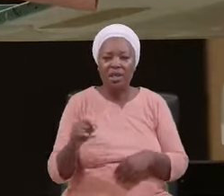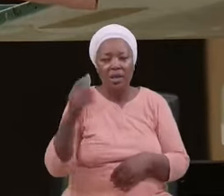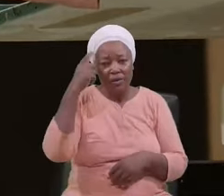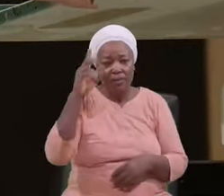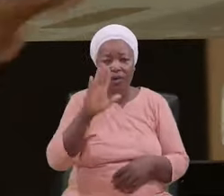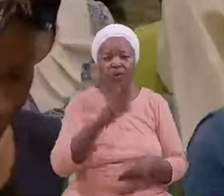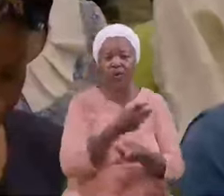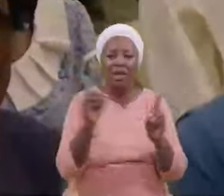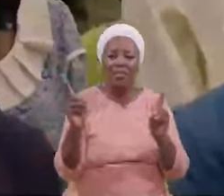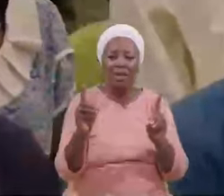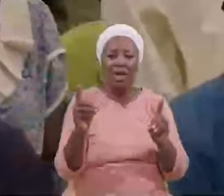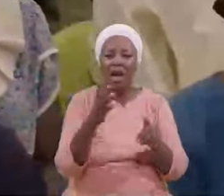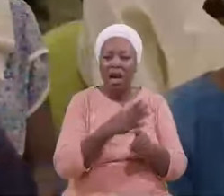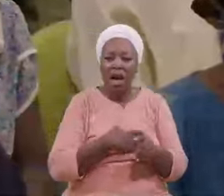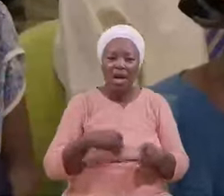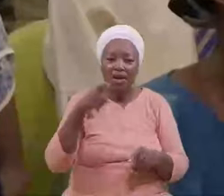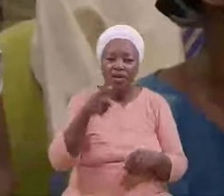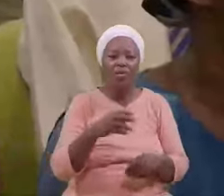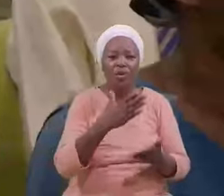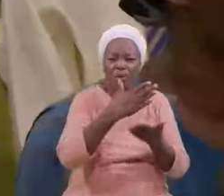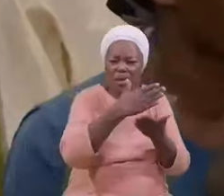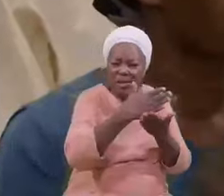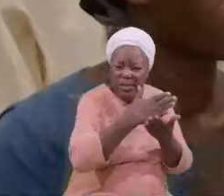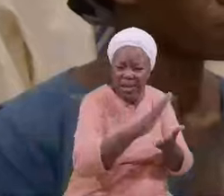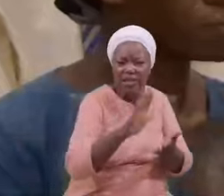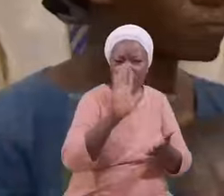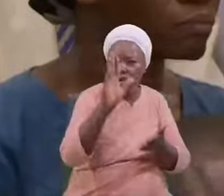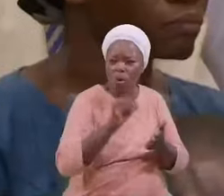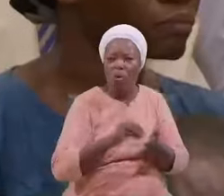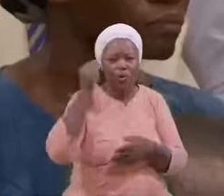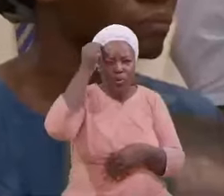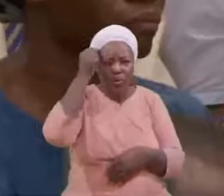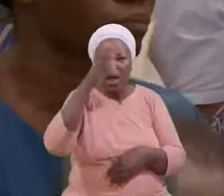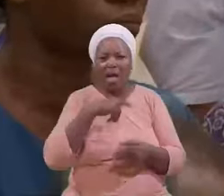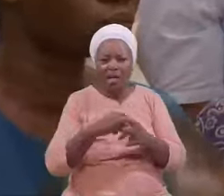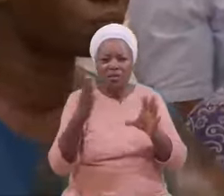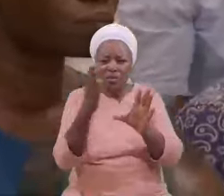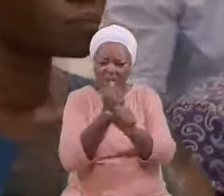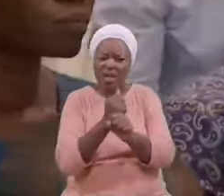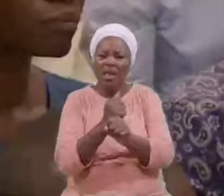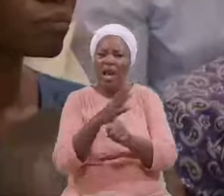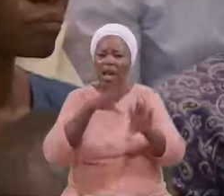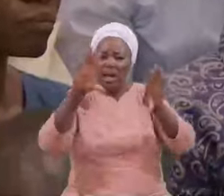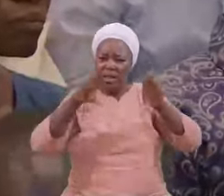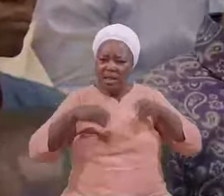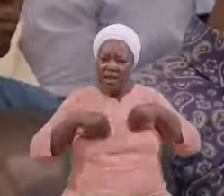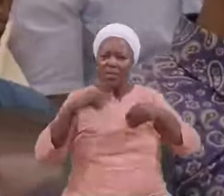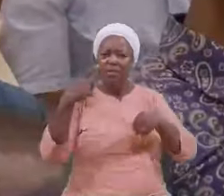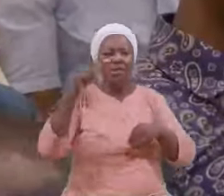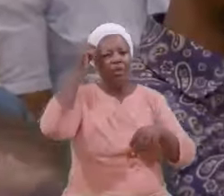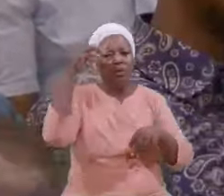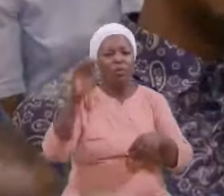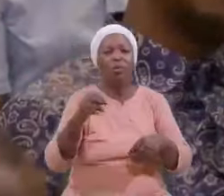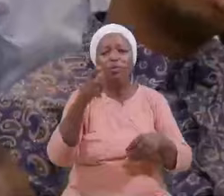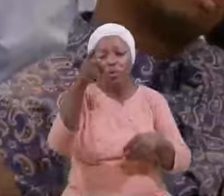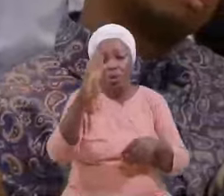votre délivrance, et vous rejetez vos propres pensées, vous embrassez la pensée de Dieu, aussitôt